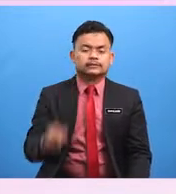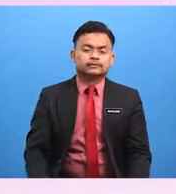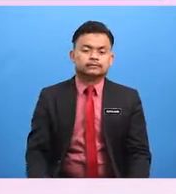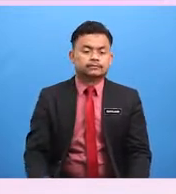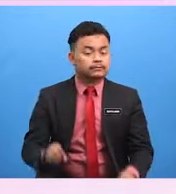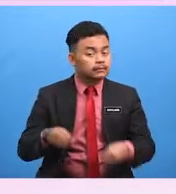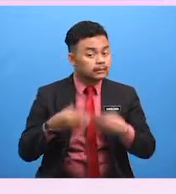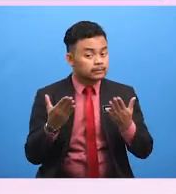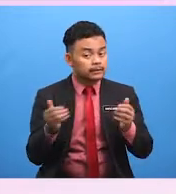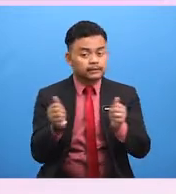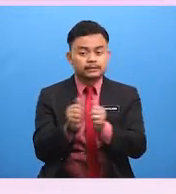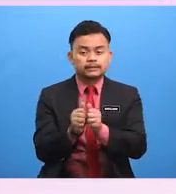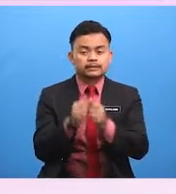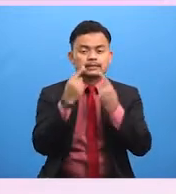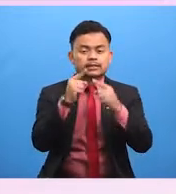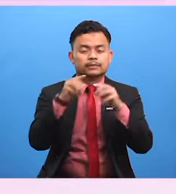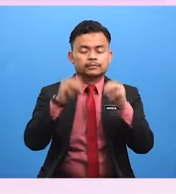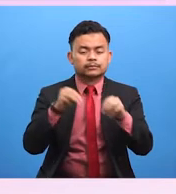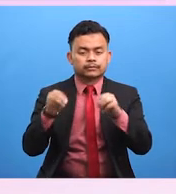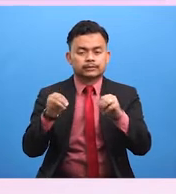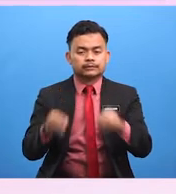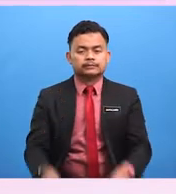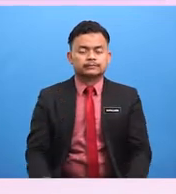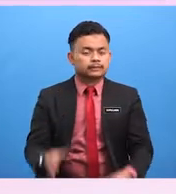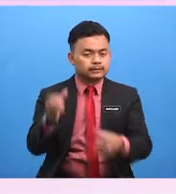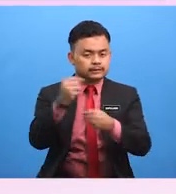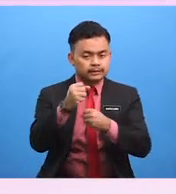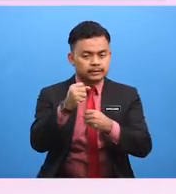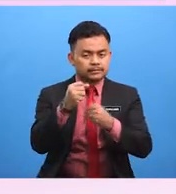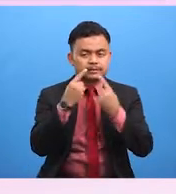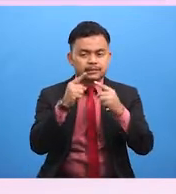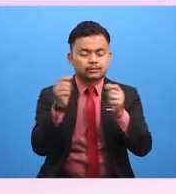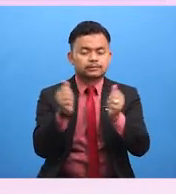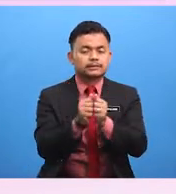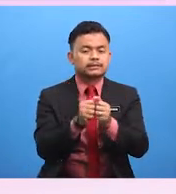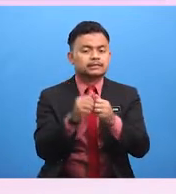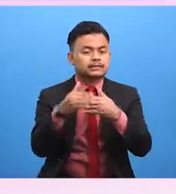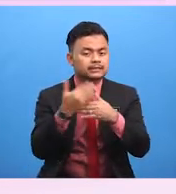Bagaimana dengan jawapan murid-murid? Dapat menjawab dengan mudah, bukan?